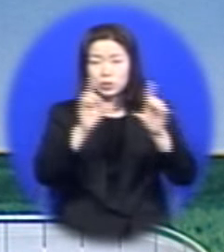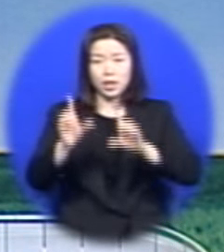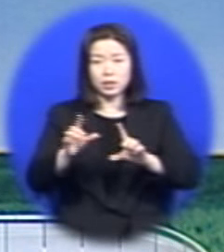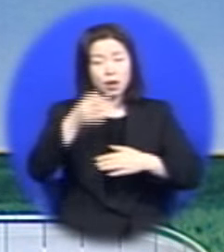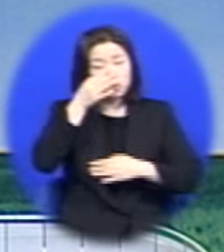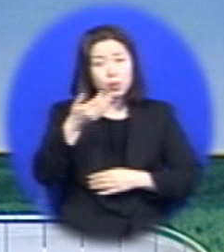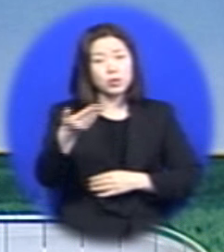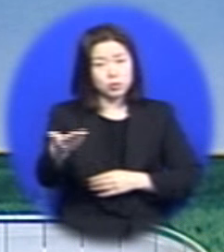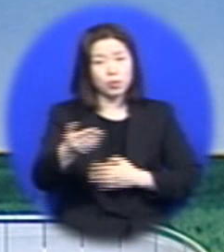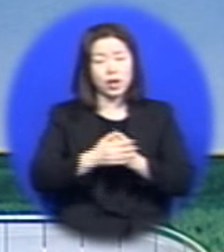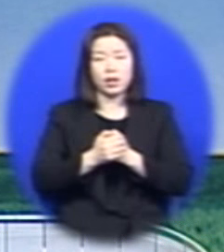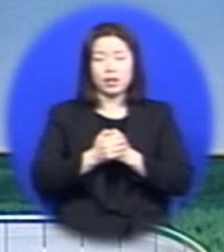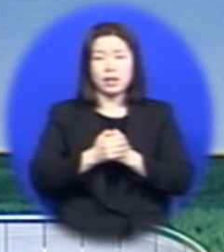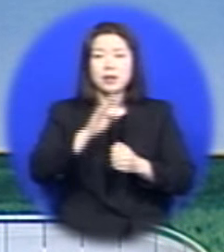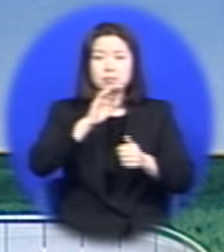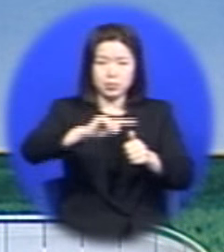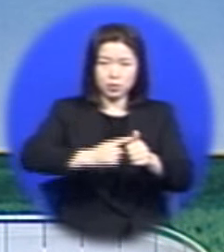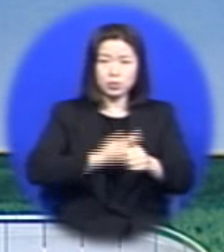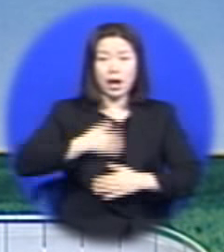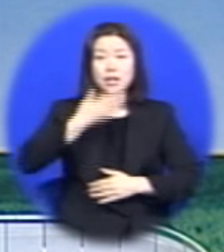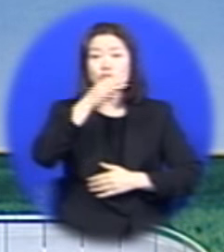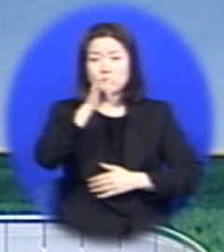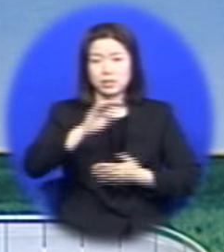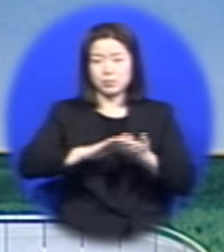보여줘야 비로소 알 수 있는 거예요.